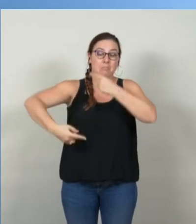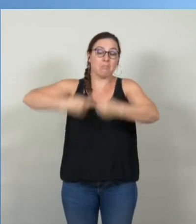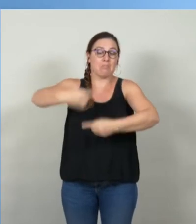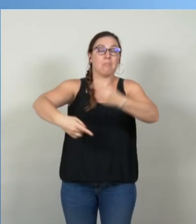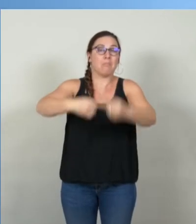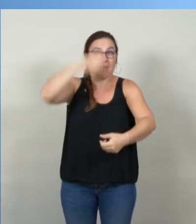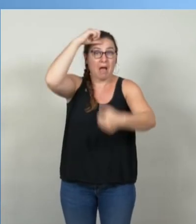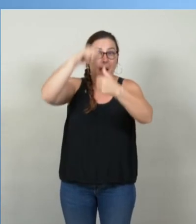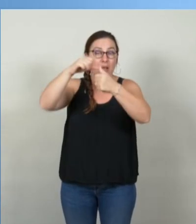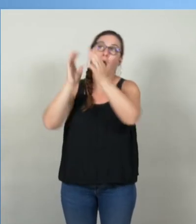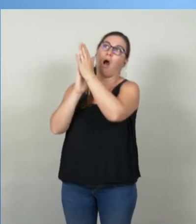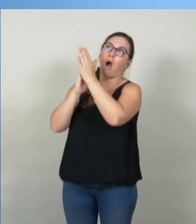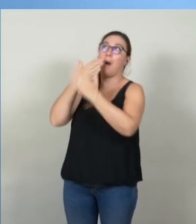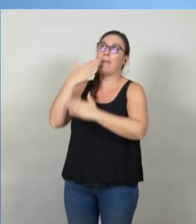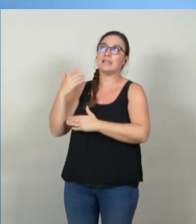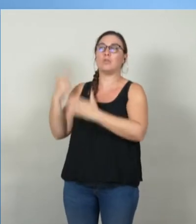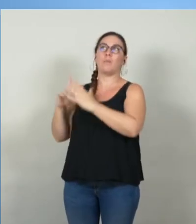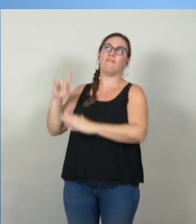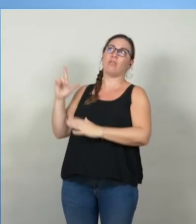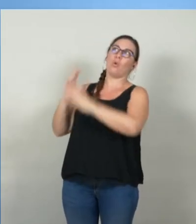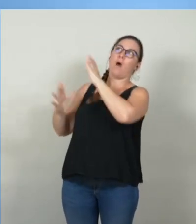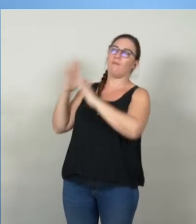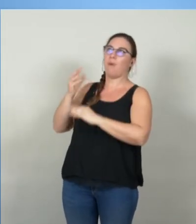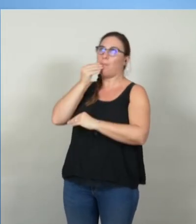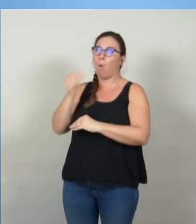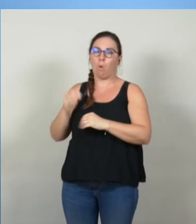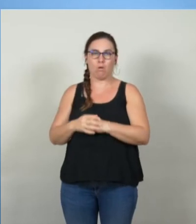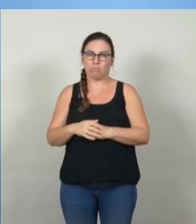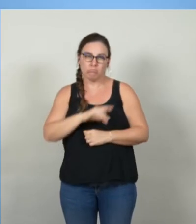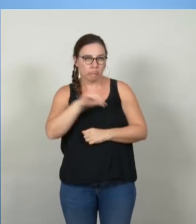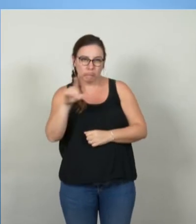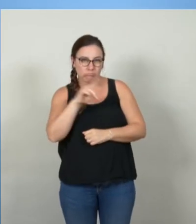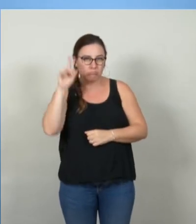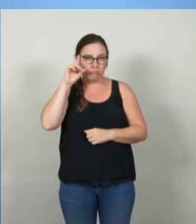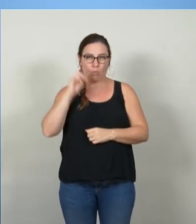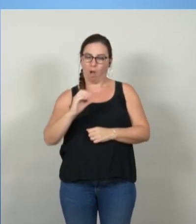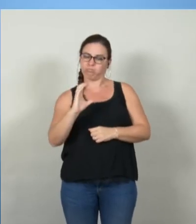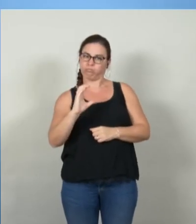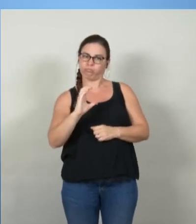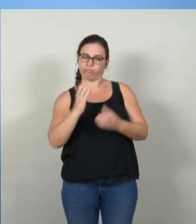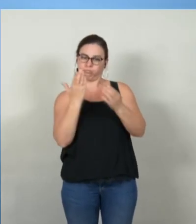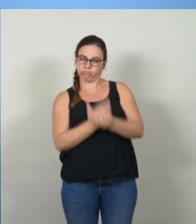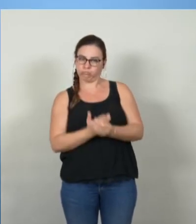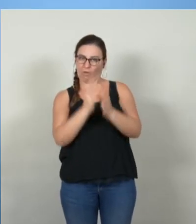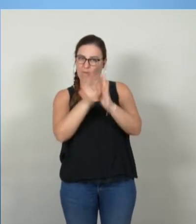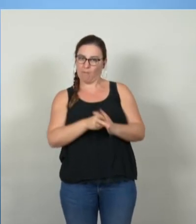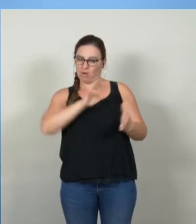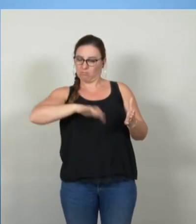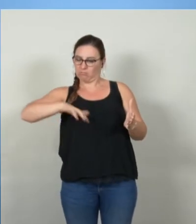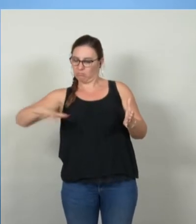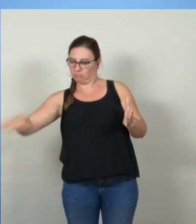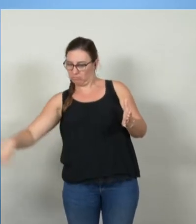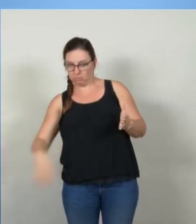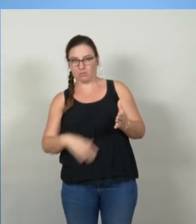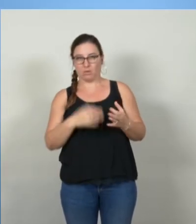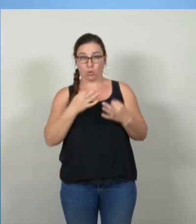seront reconnaissantes car elles ne vous jugeront pas sur l'épaisseur du rapport capital verte sur le poids des mots et la longueur de votre